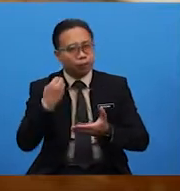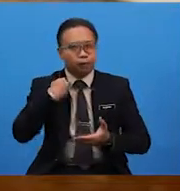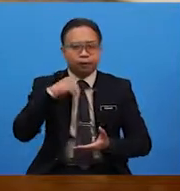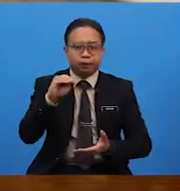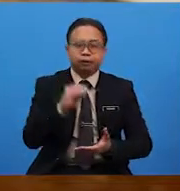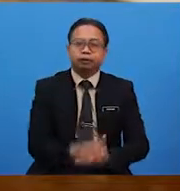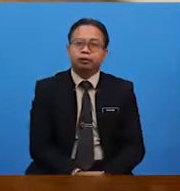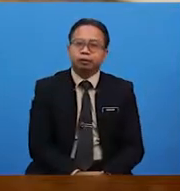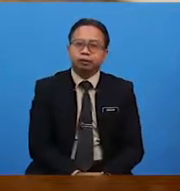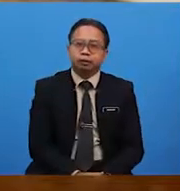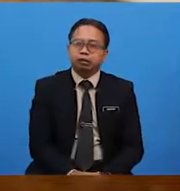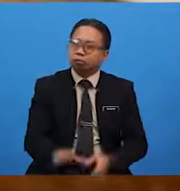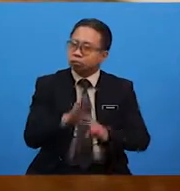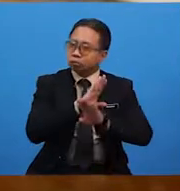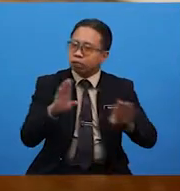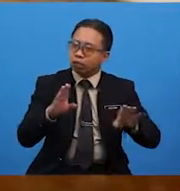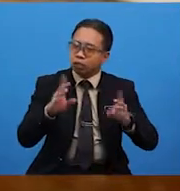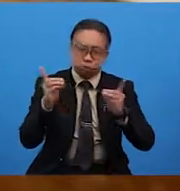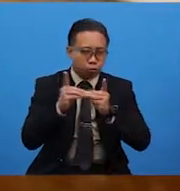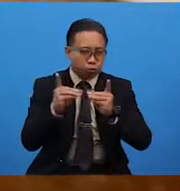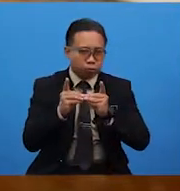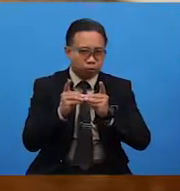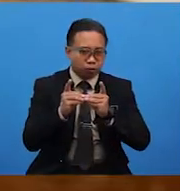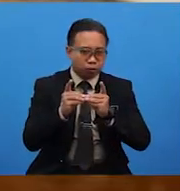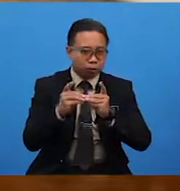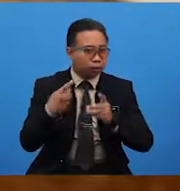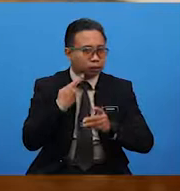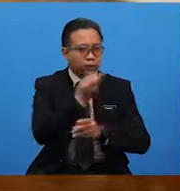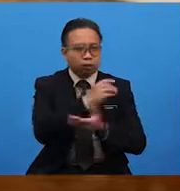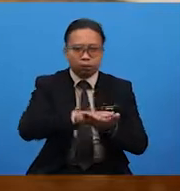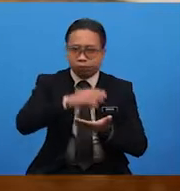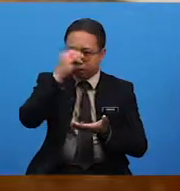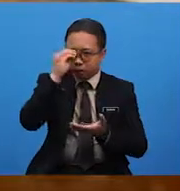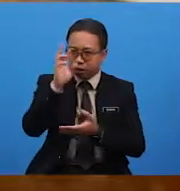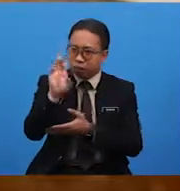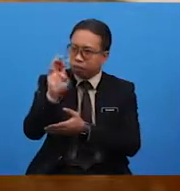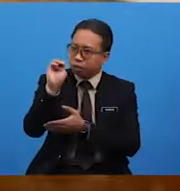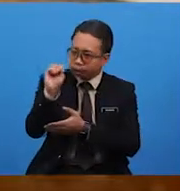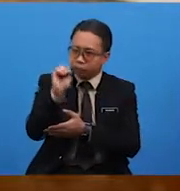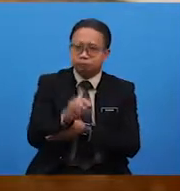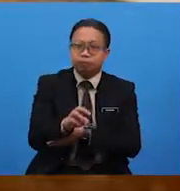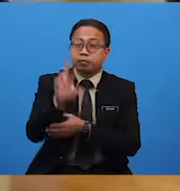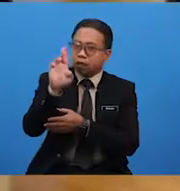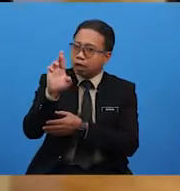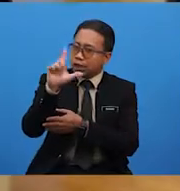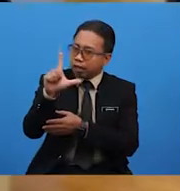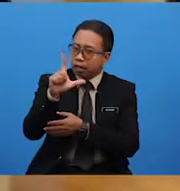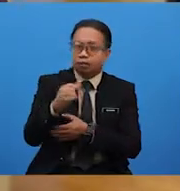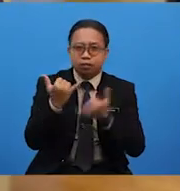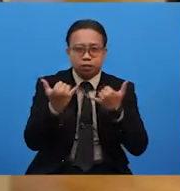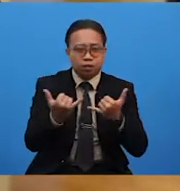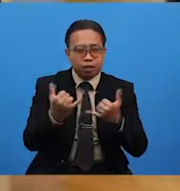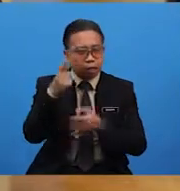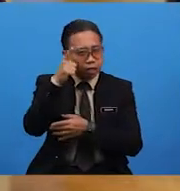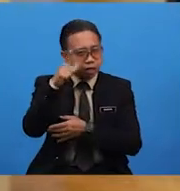Jadi kita akan terlukai seterusnya tadi dah kita belajar tentang asing romantisme kita the realism ya kirain Sekarang